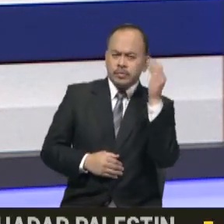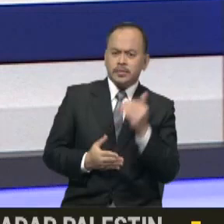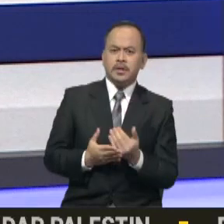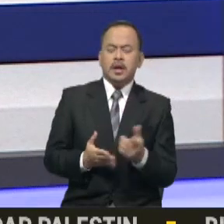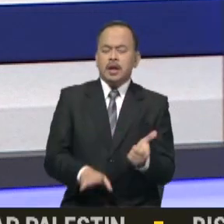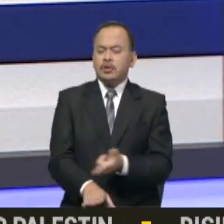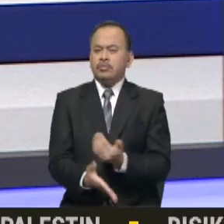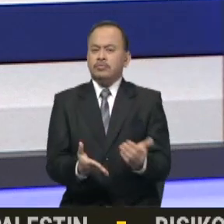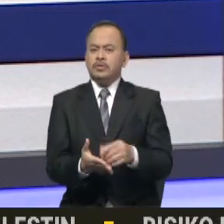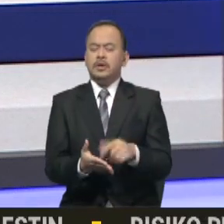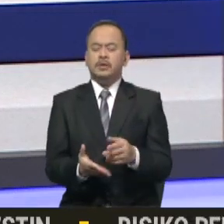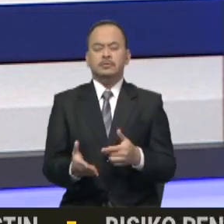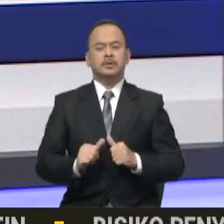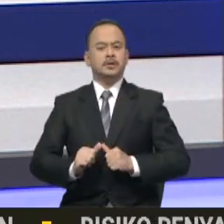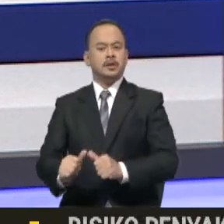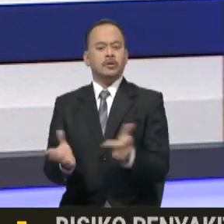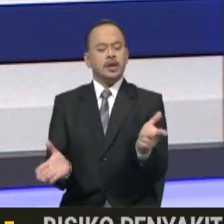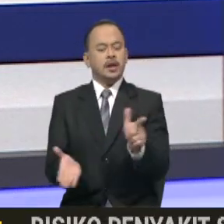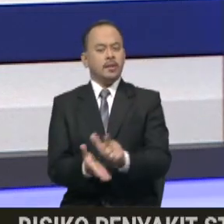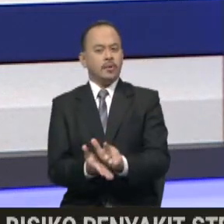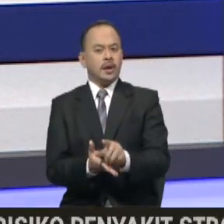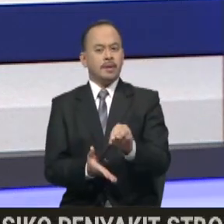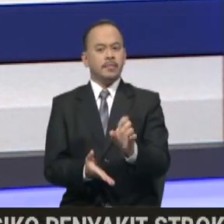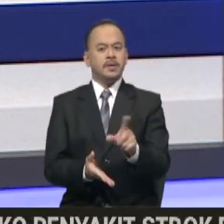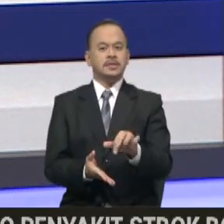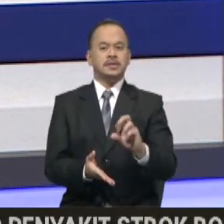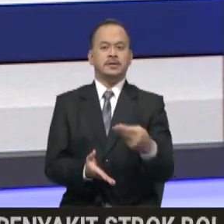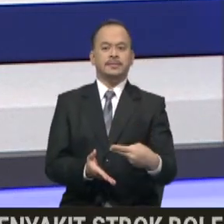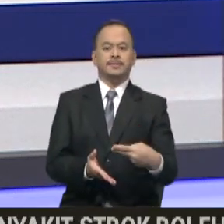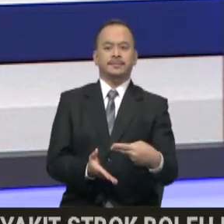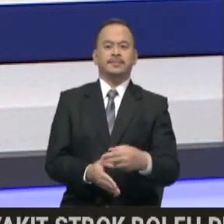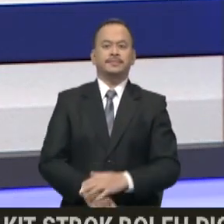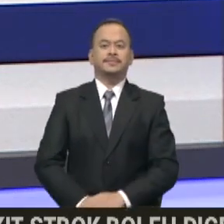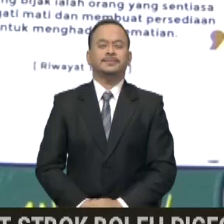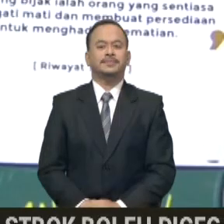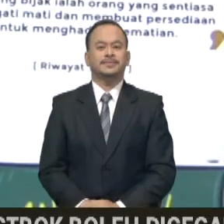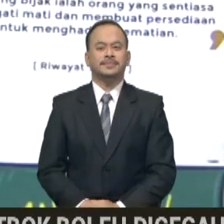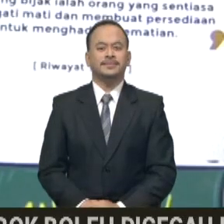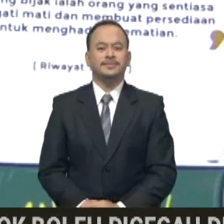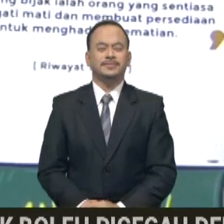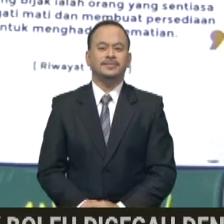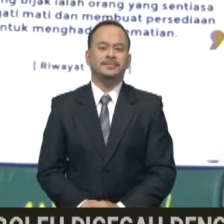lanjut mengenainya, kita ikuti laporannya bersama Maziah Jini.